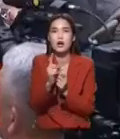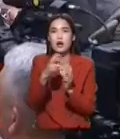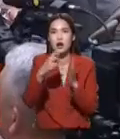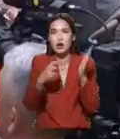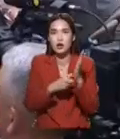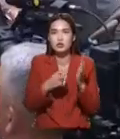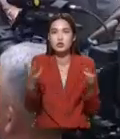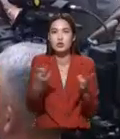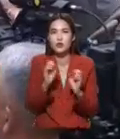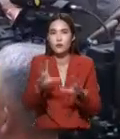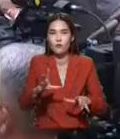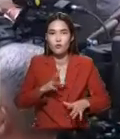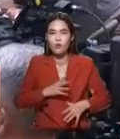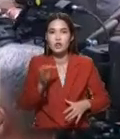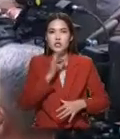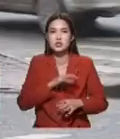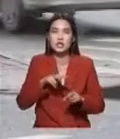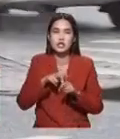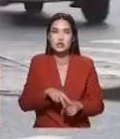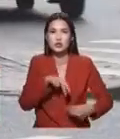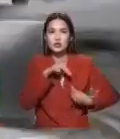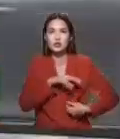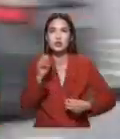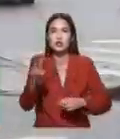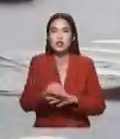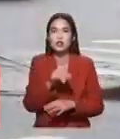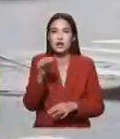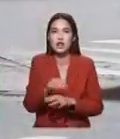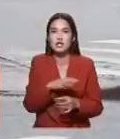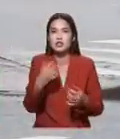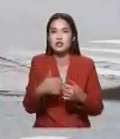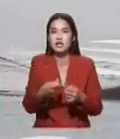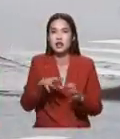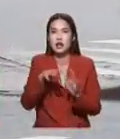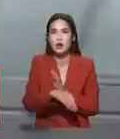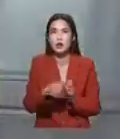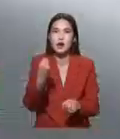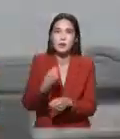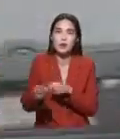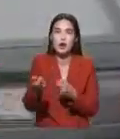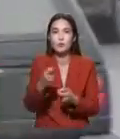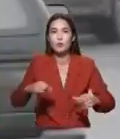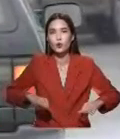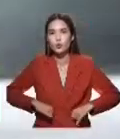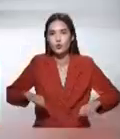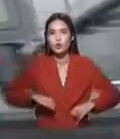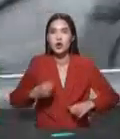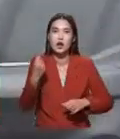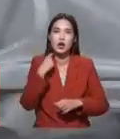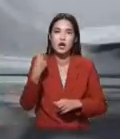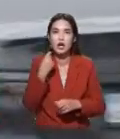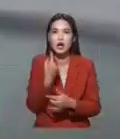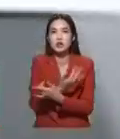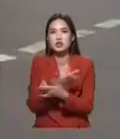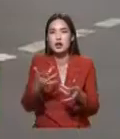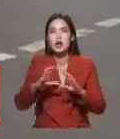статьям кодекса возможно применять принудительный труд как наказание. Среди этих статей – побои, мелкое хулиганство, распитие алкоголя